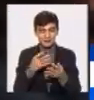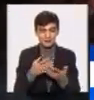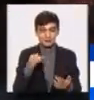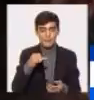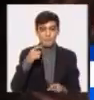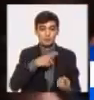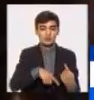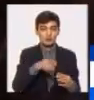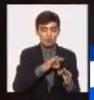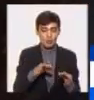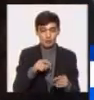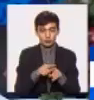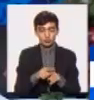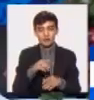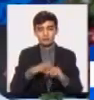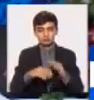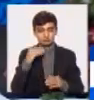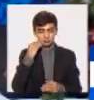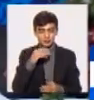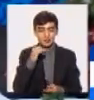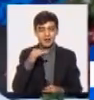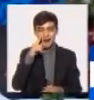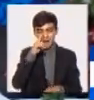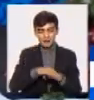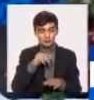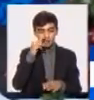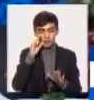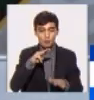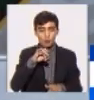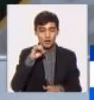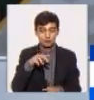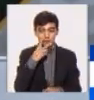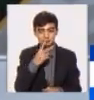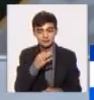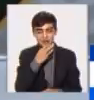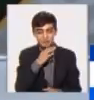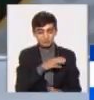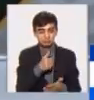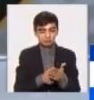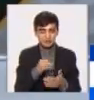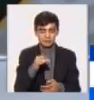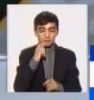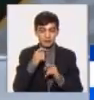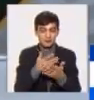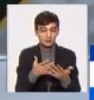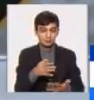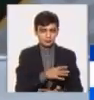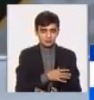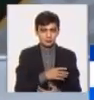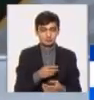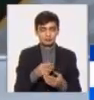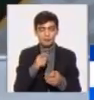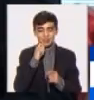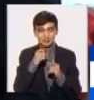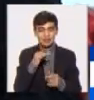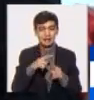ведении бизнеса. Труды рукодельниц оценил аким Шымкента Мурат Айтенов. Он приветствовал участниц фестиваля, а также вручил лучшим ценные призы